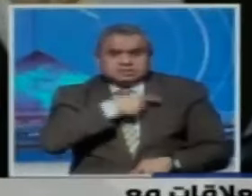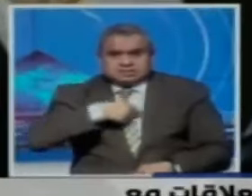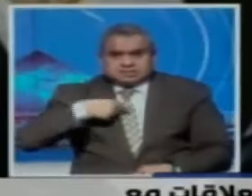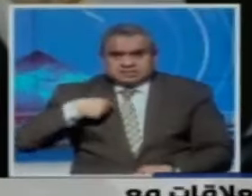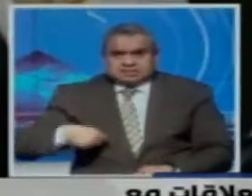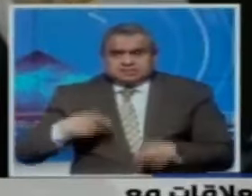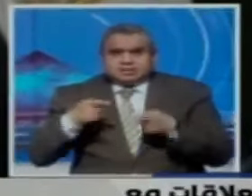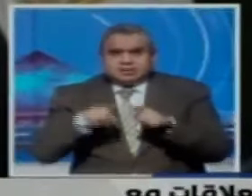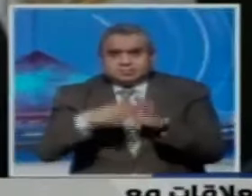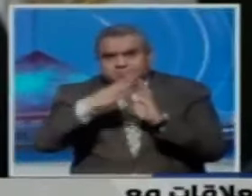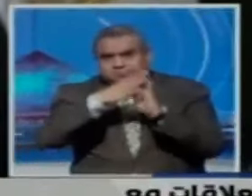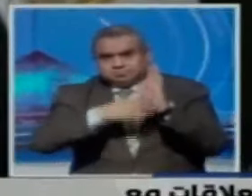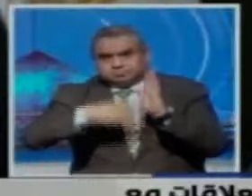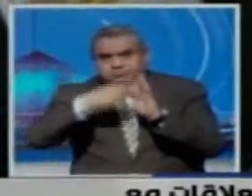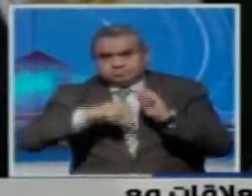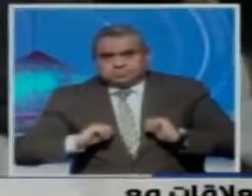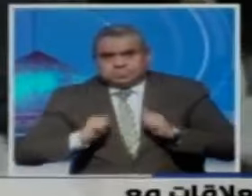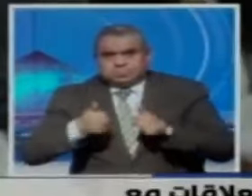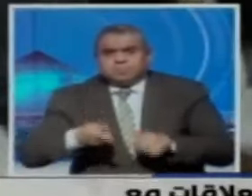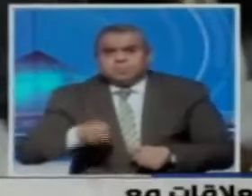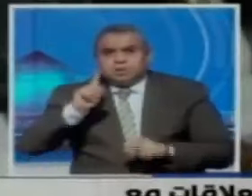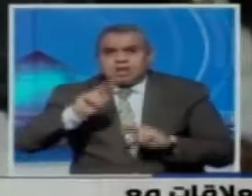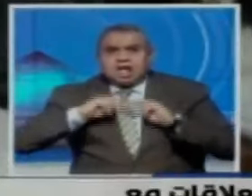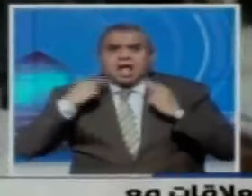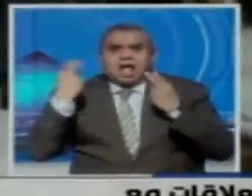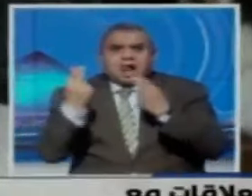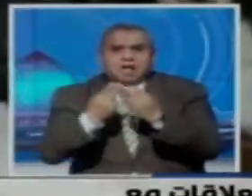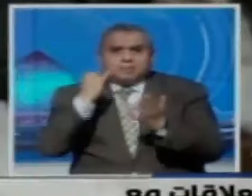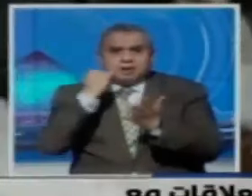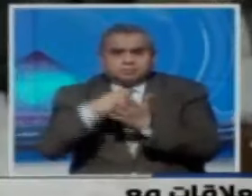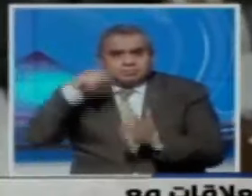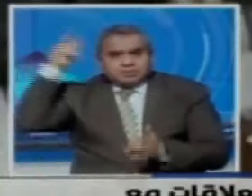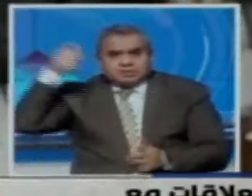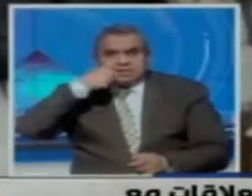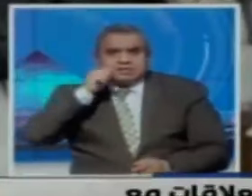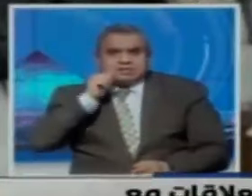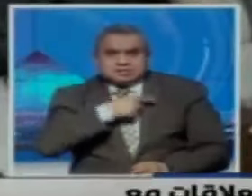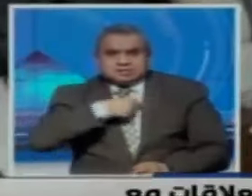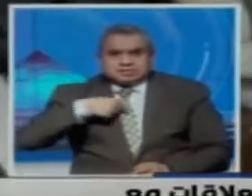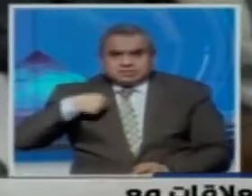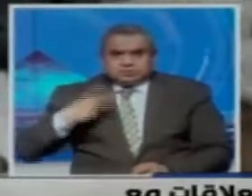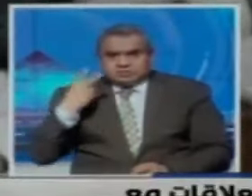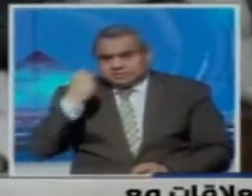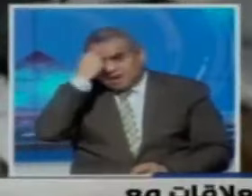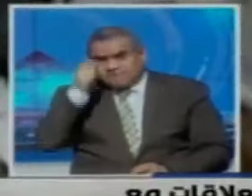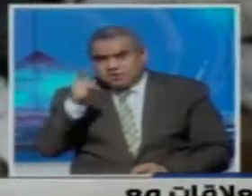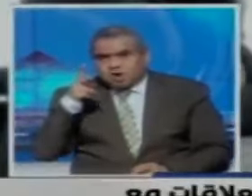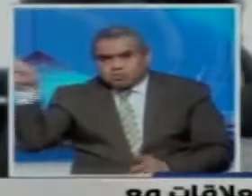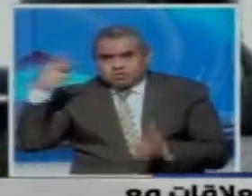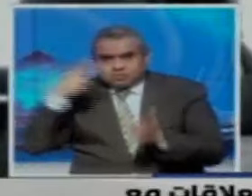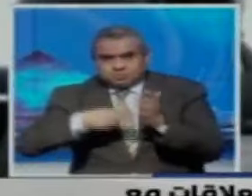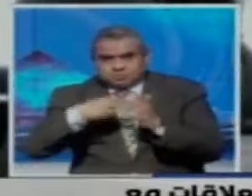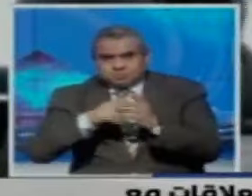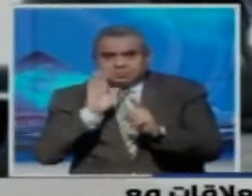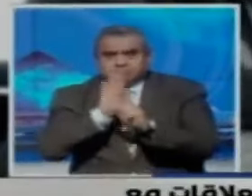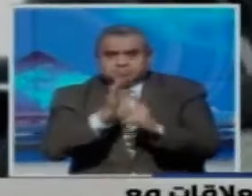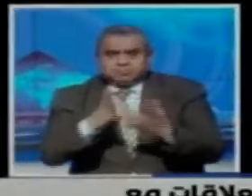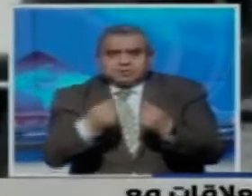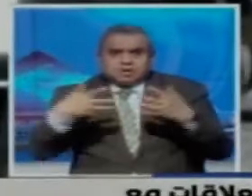تفاهم حول مبادرة التنمية العالمية التي أطلقها الرئيس الصيني في عام 2021